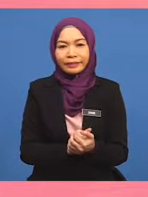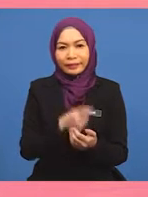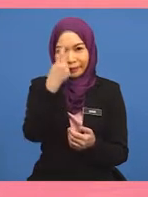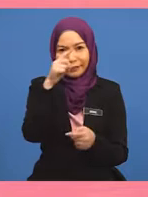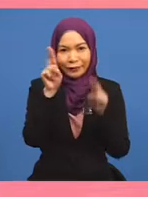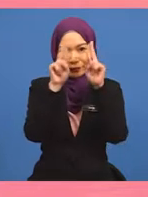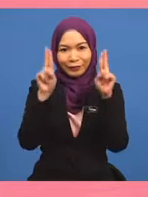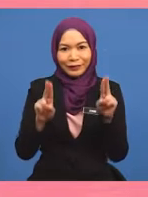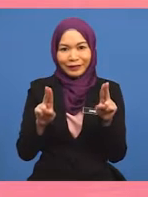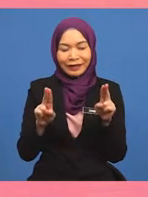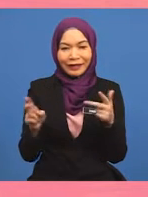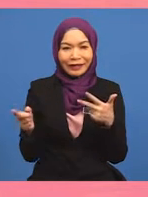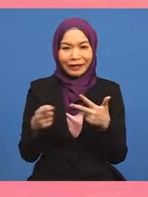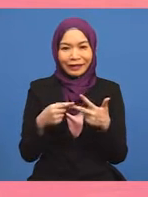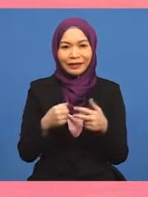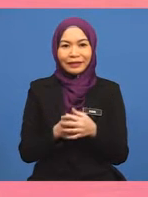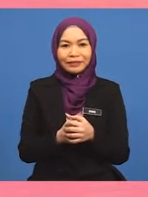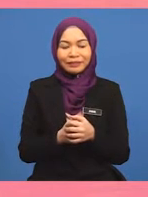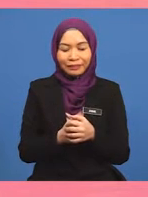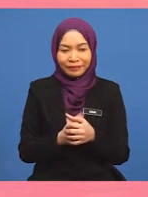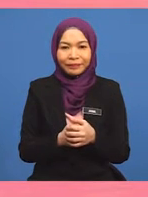yang ketiga. Pertama,